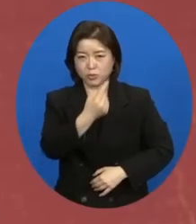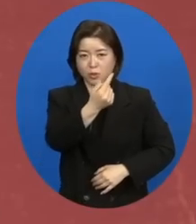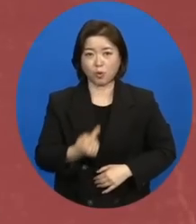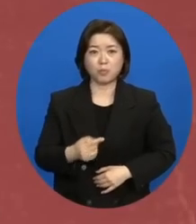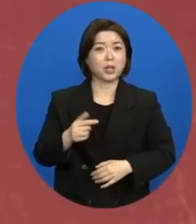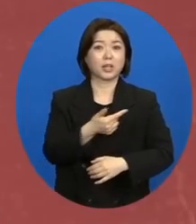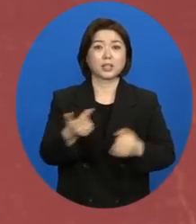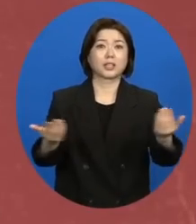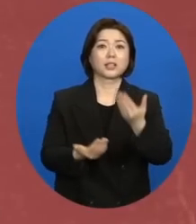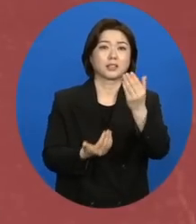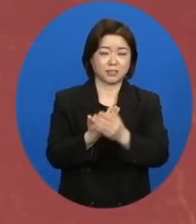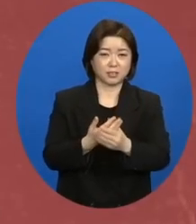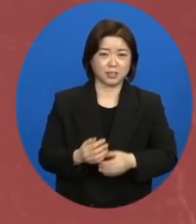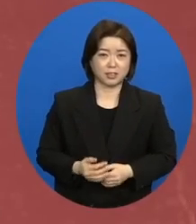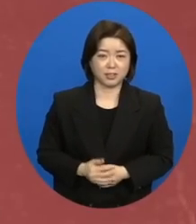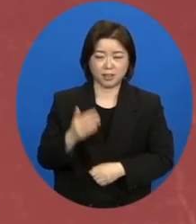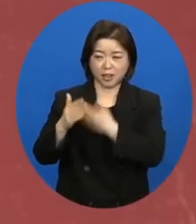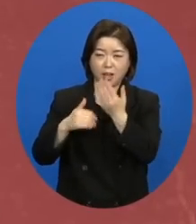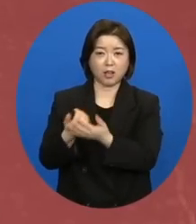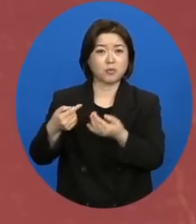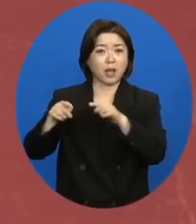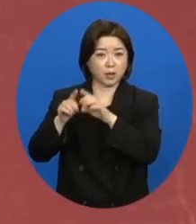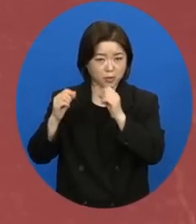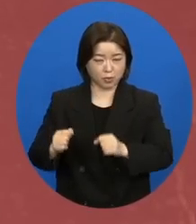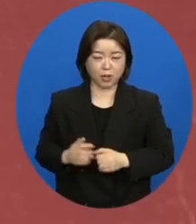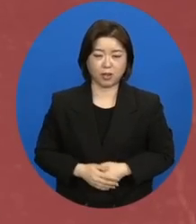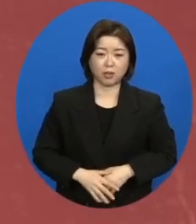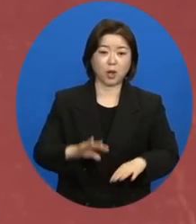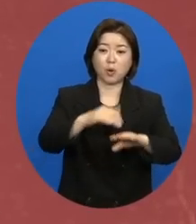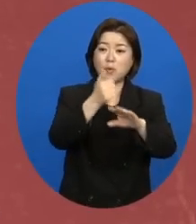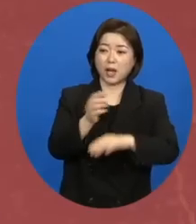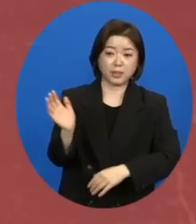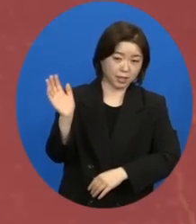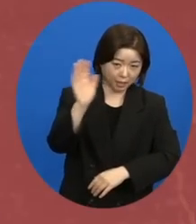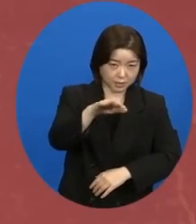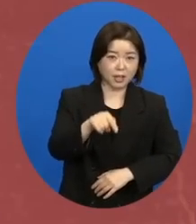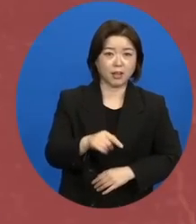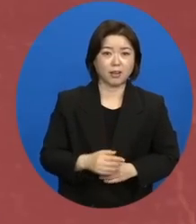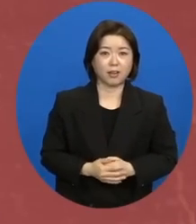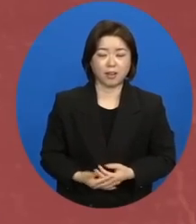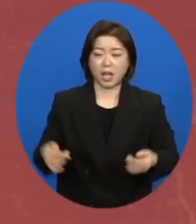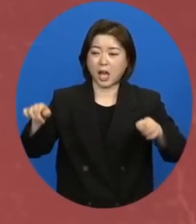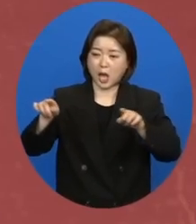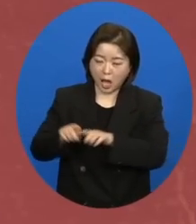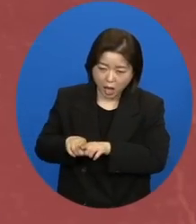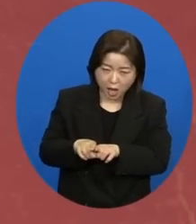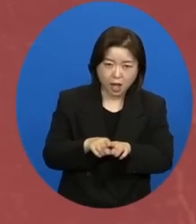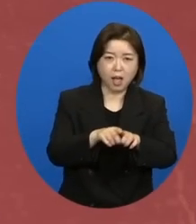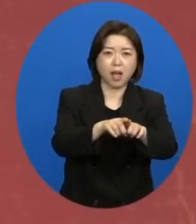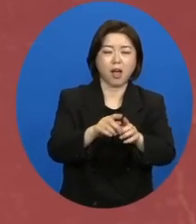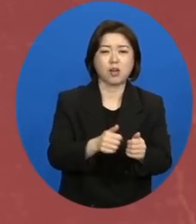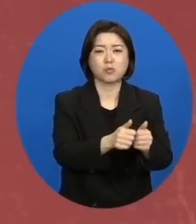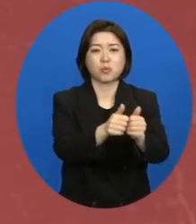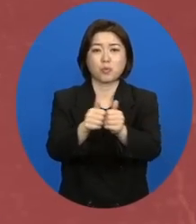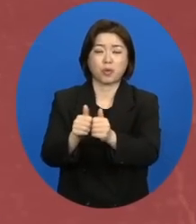하나님이 함께한다. 바로에게 가자. 그래서 함께 동행하니까